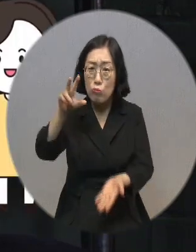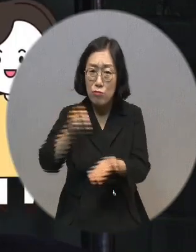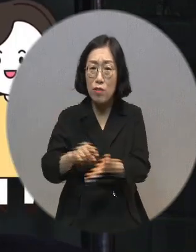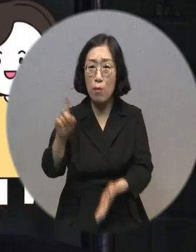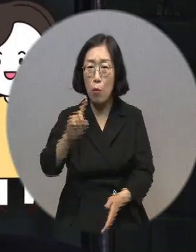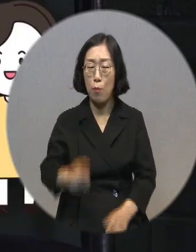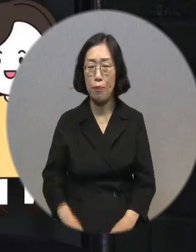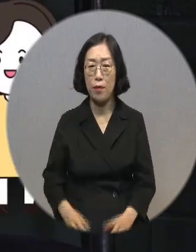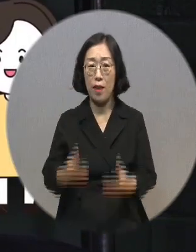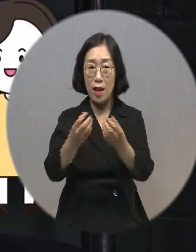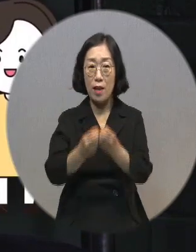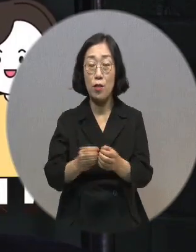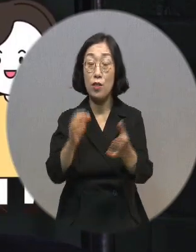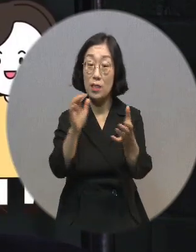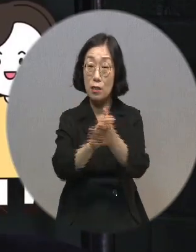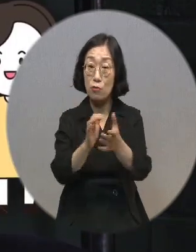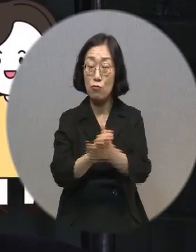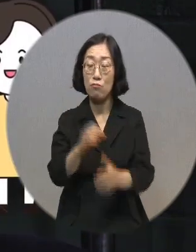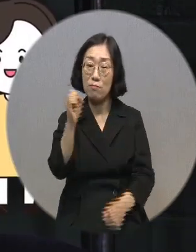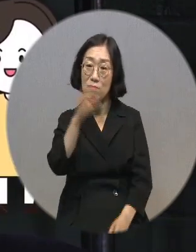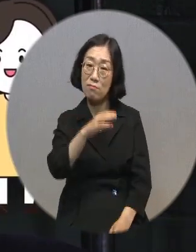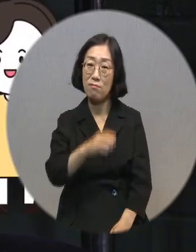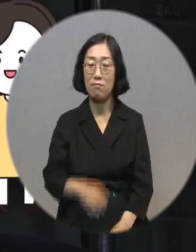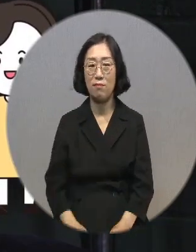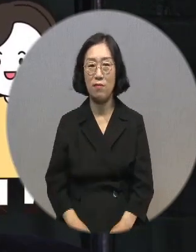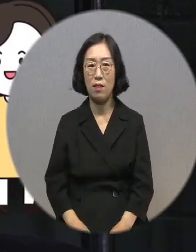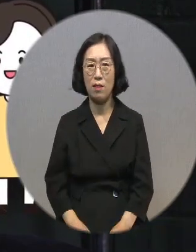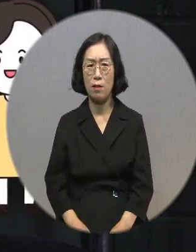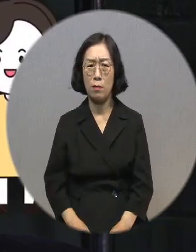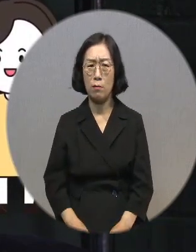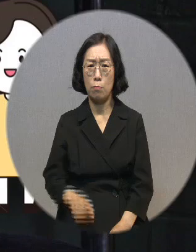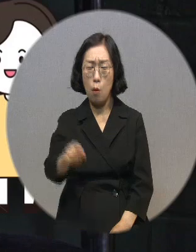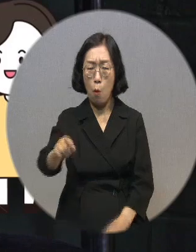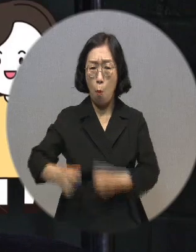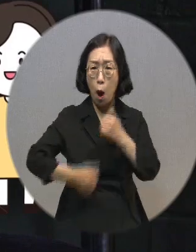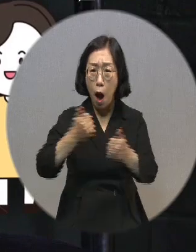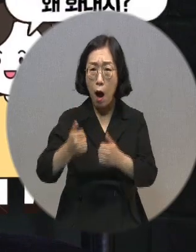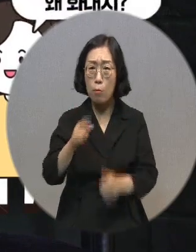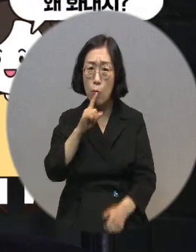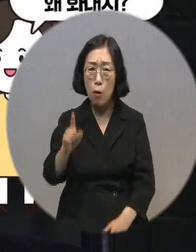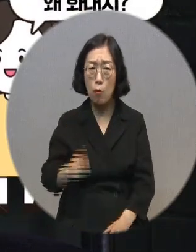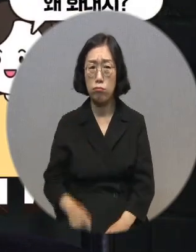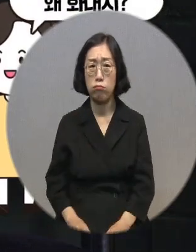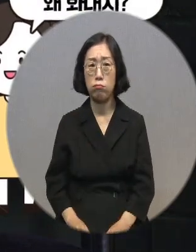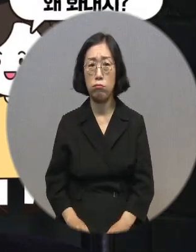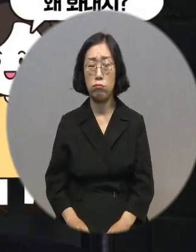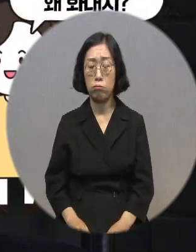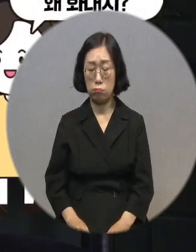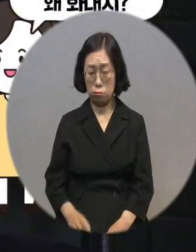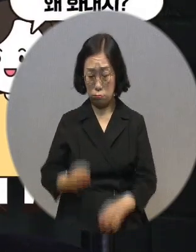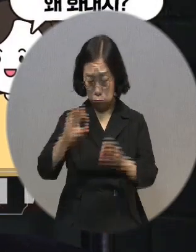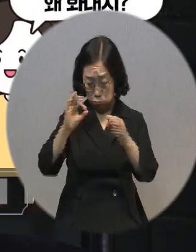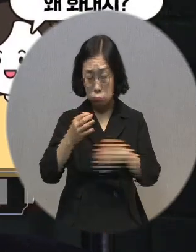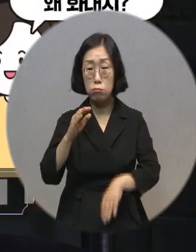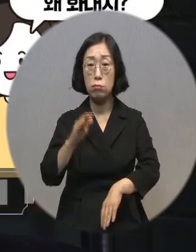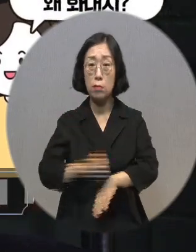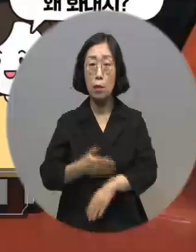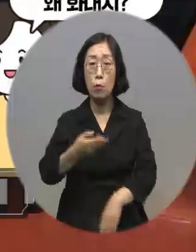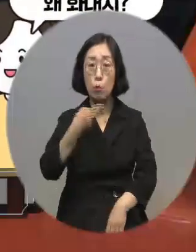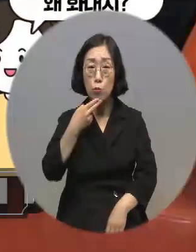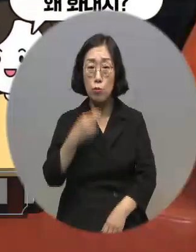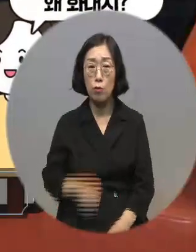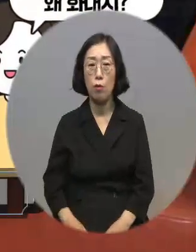제가 친구랑 얘기를 했는데 아무 생각 없이 얘기를 했는데 얘가 막 화를 내는 거예요. 나 잘못한 게 없는데 왜 화내지? 알고